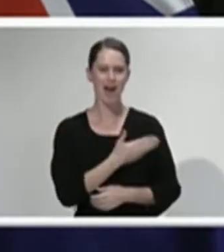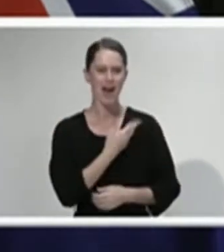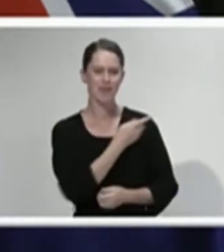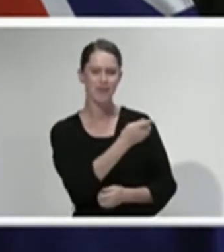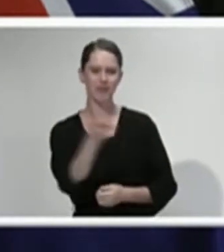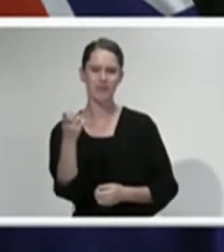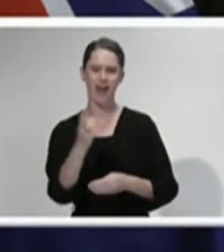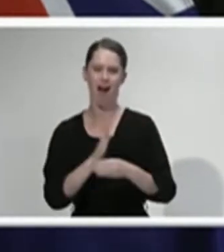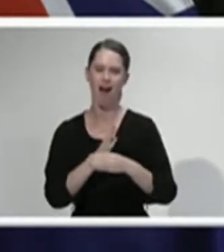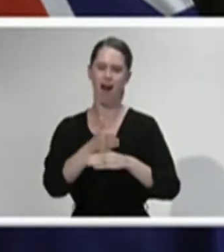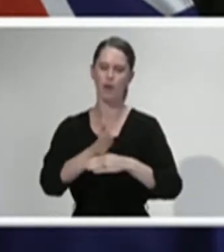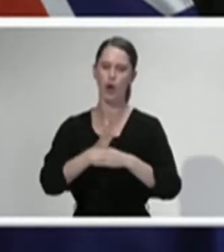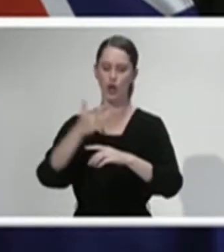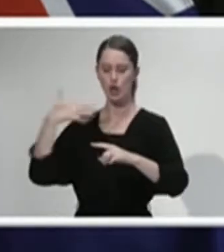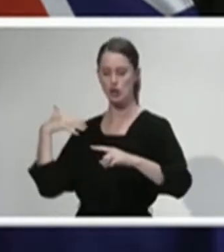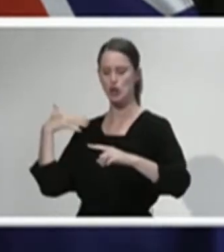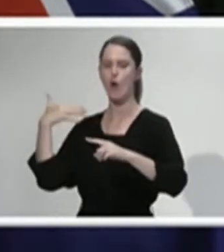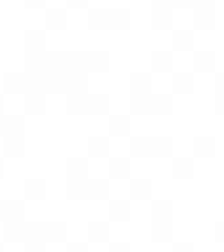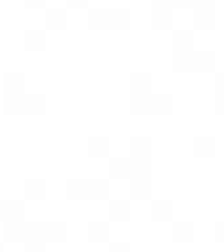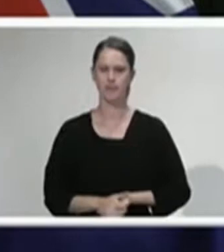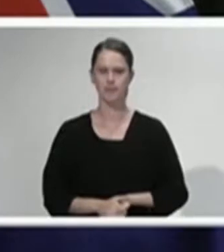tổng số người nhiễm bệnh lên mức